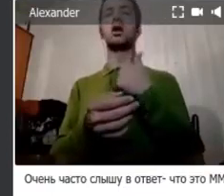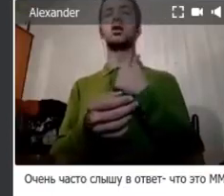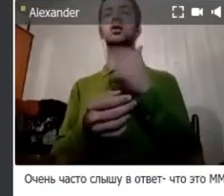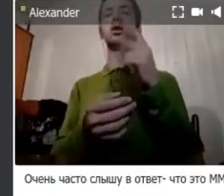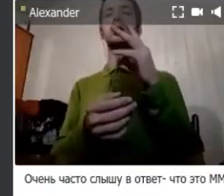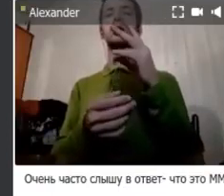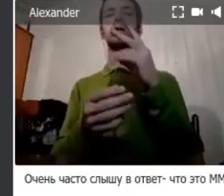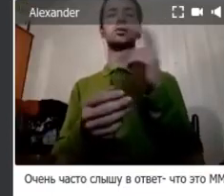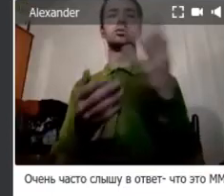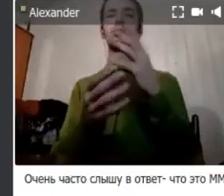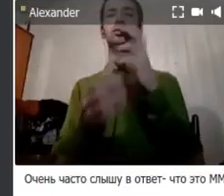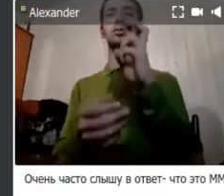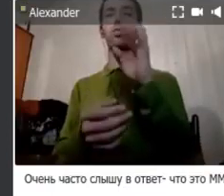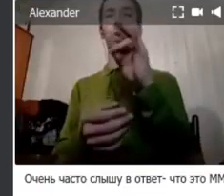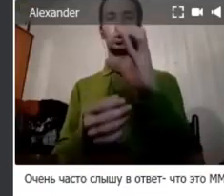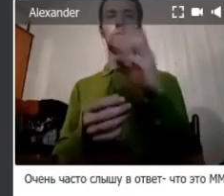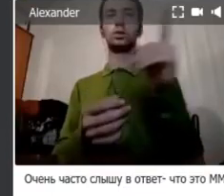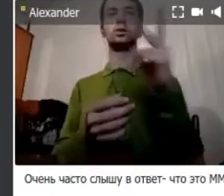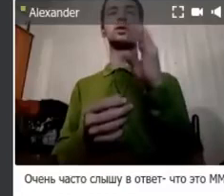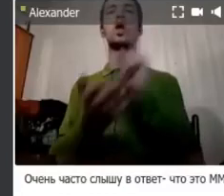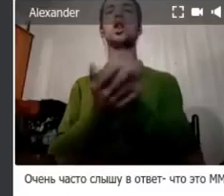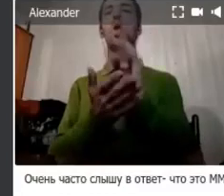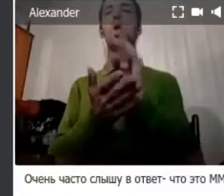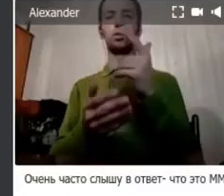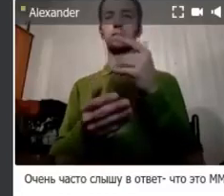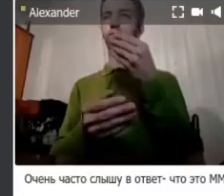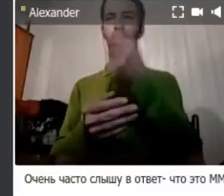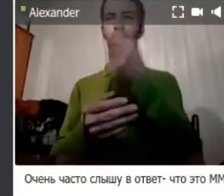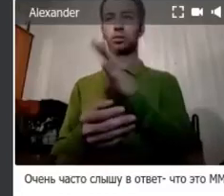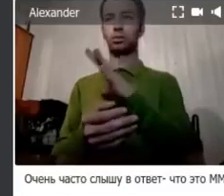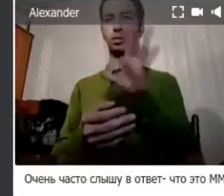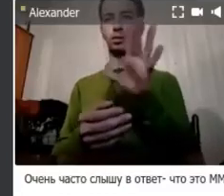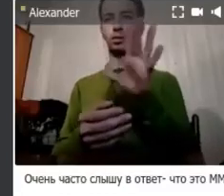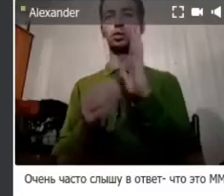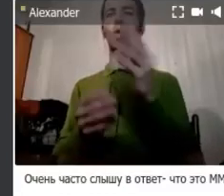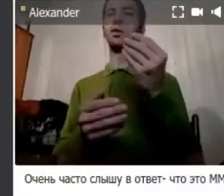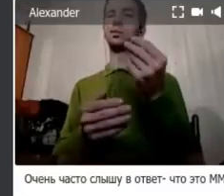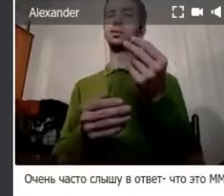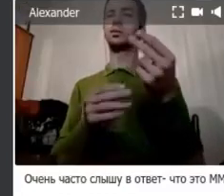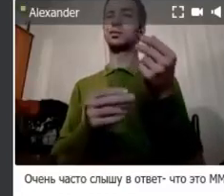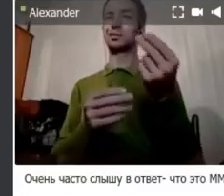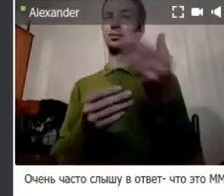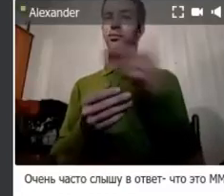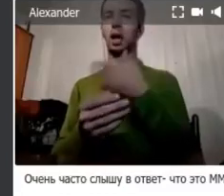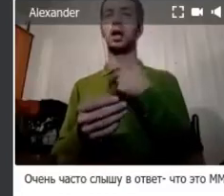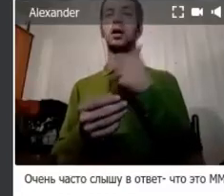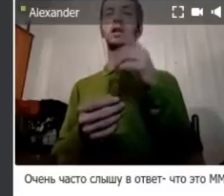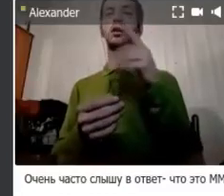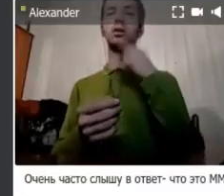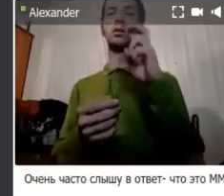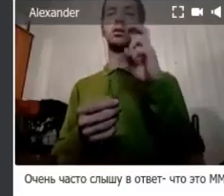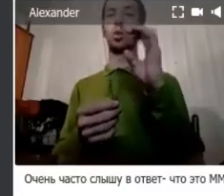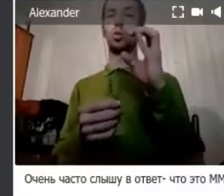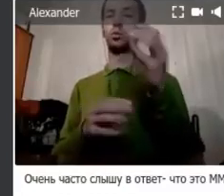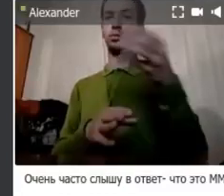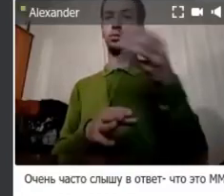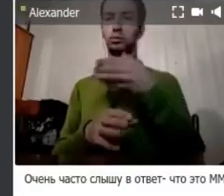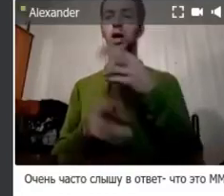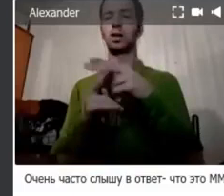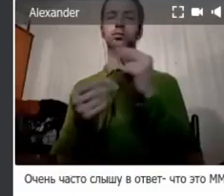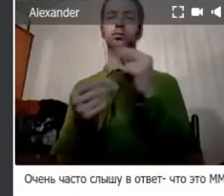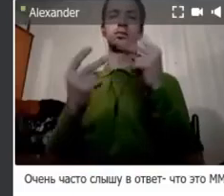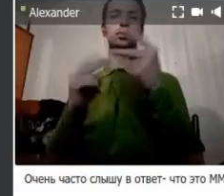Это огромный плюс, конечно, сейчас. Так, идем далее. Так, очень часто слышу в ответ, что